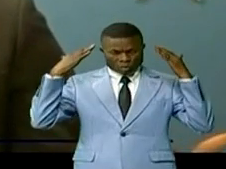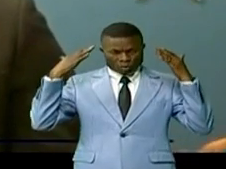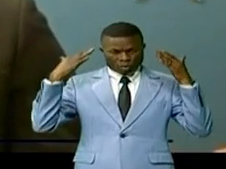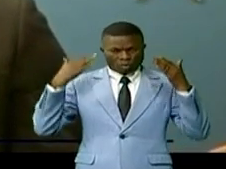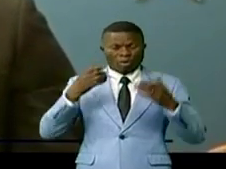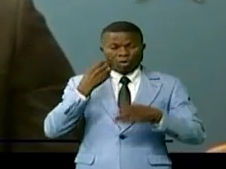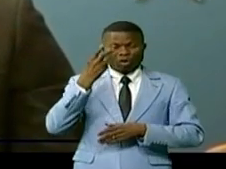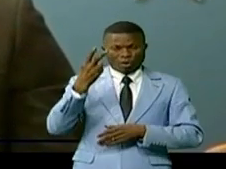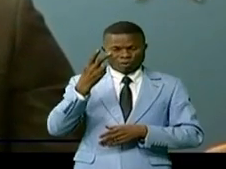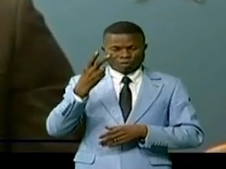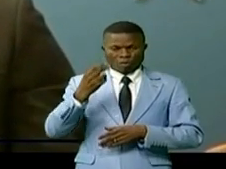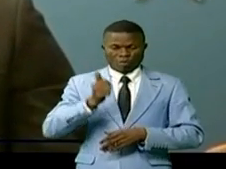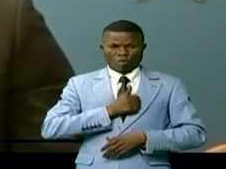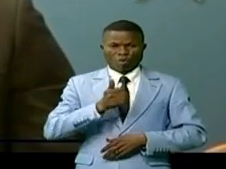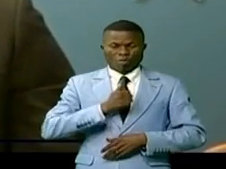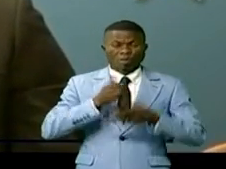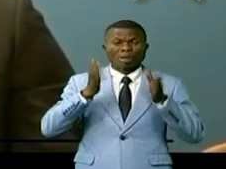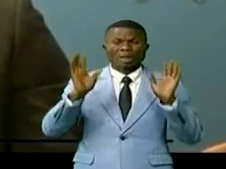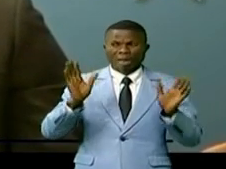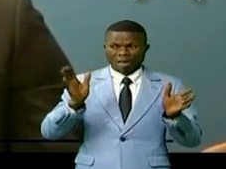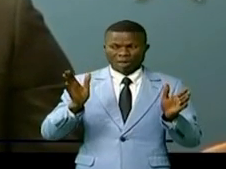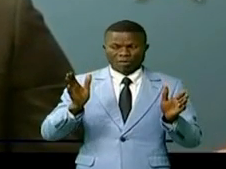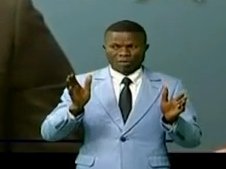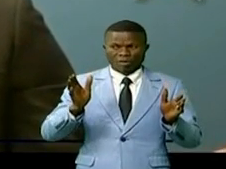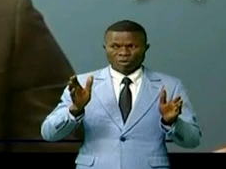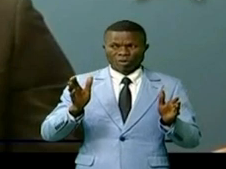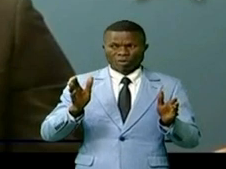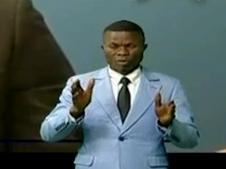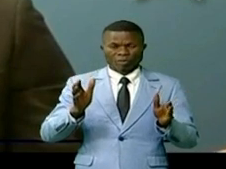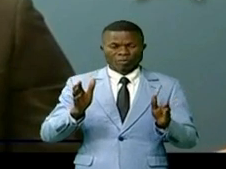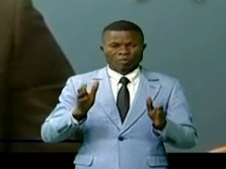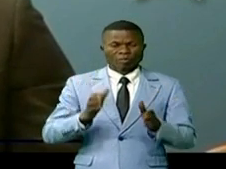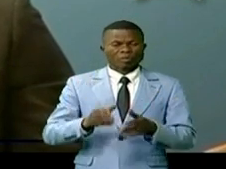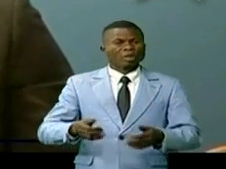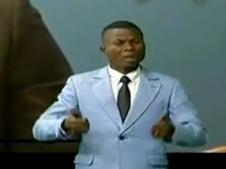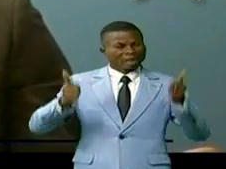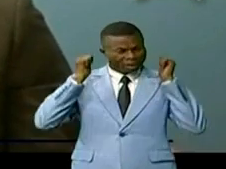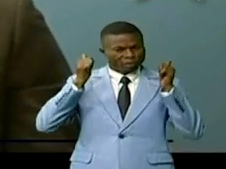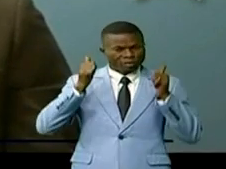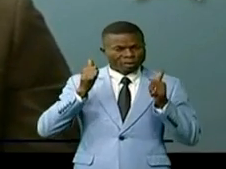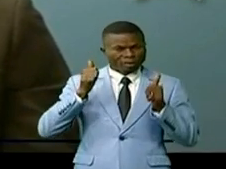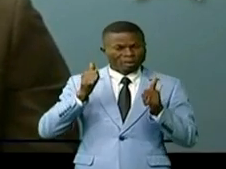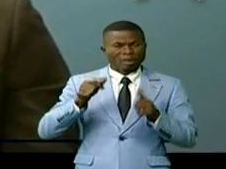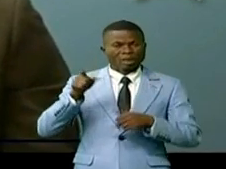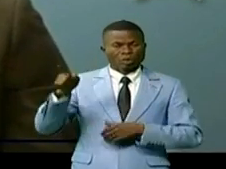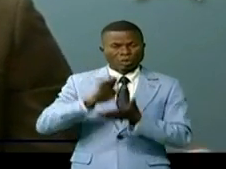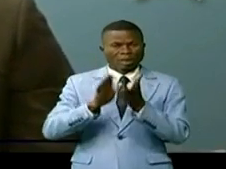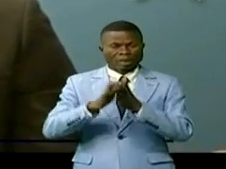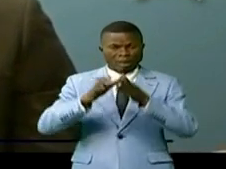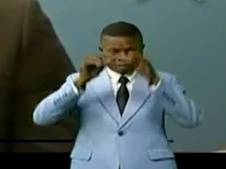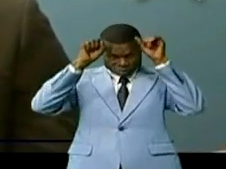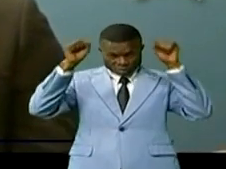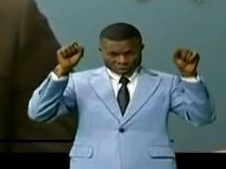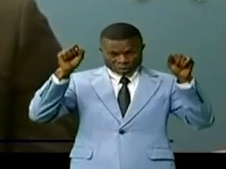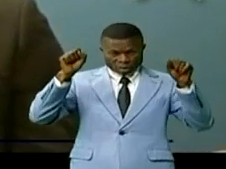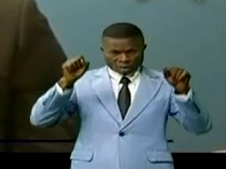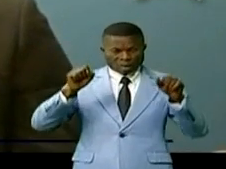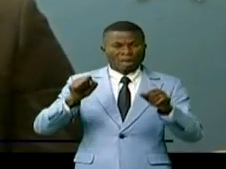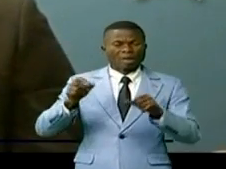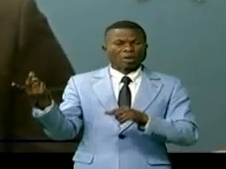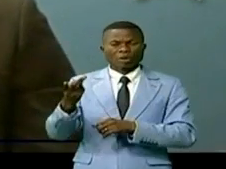trouve particulièrement dangereux, de relier Kadima au président de la République parce qu'ils sont de la même